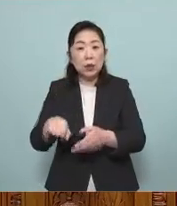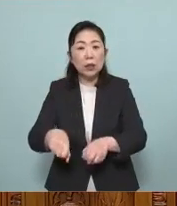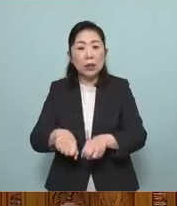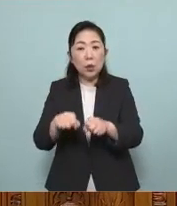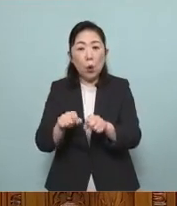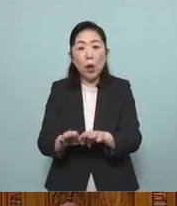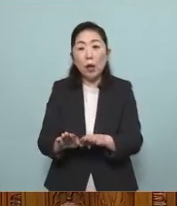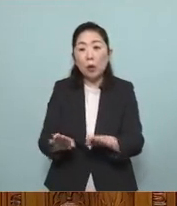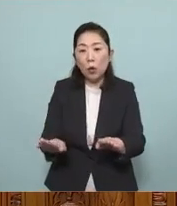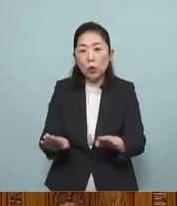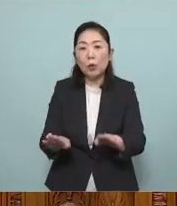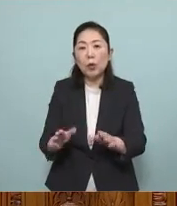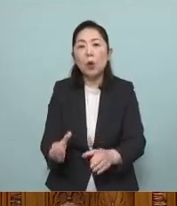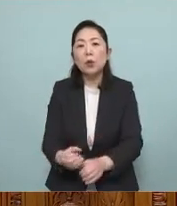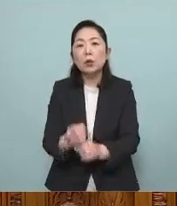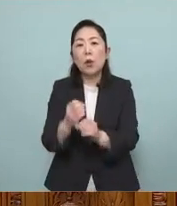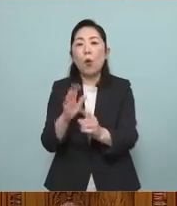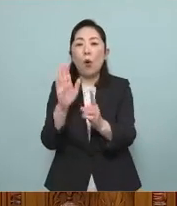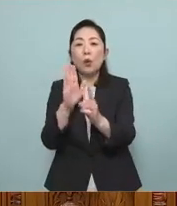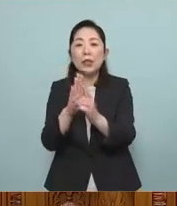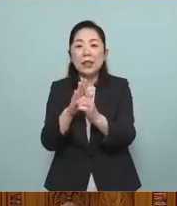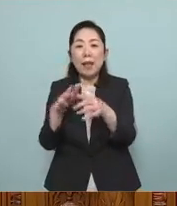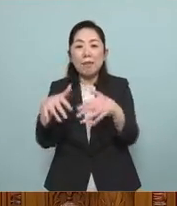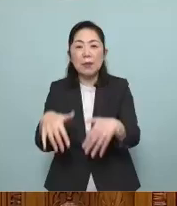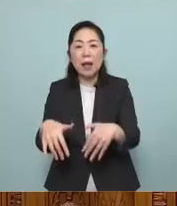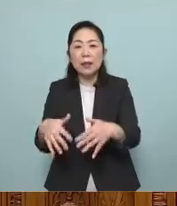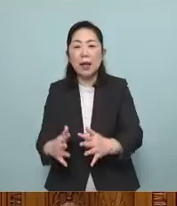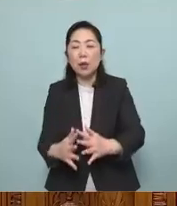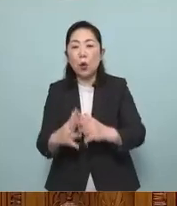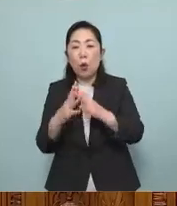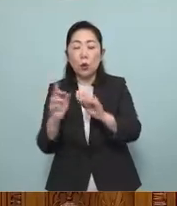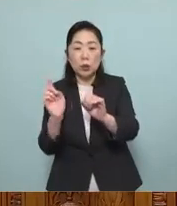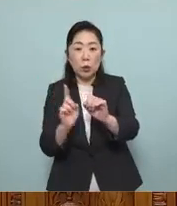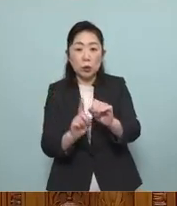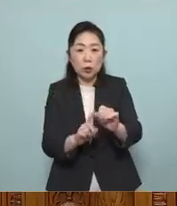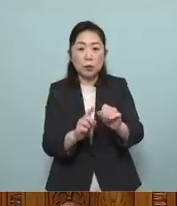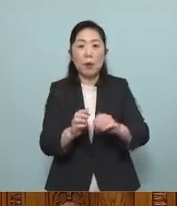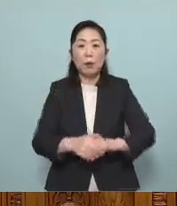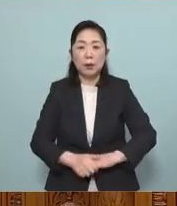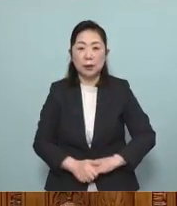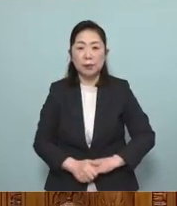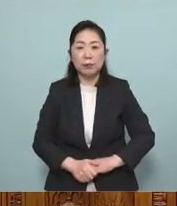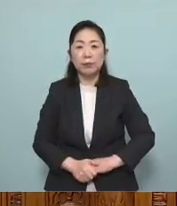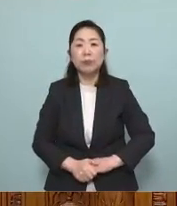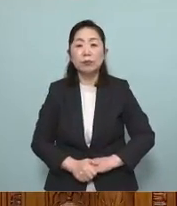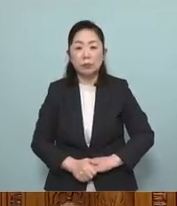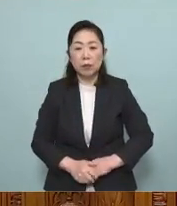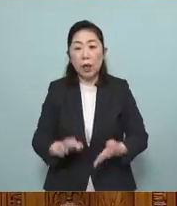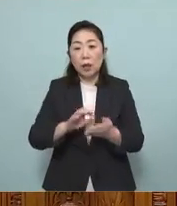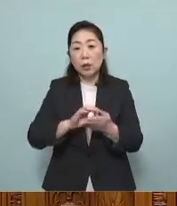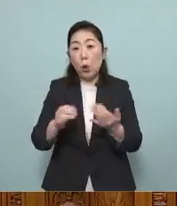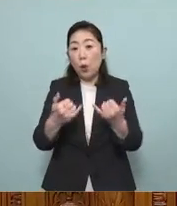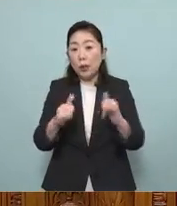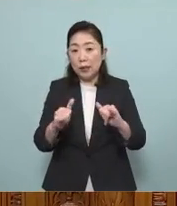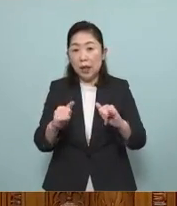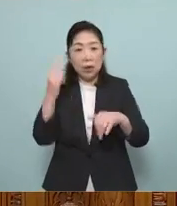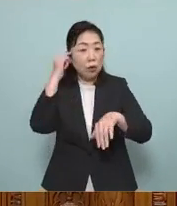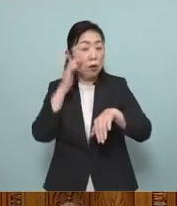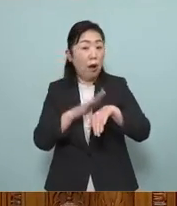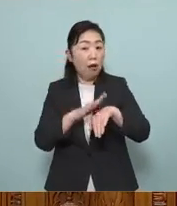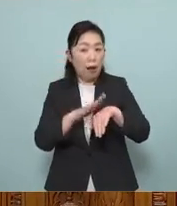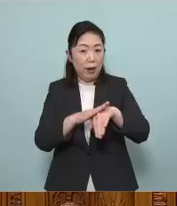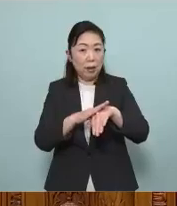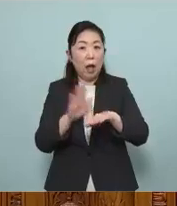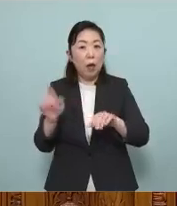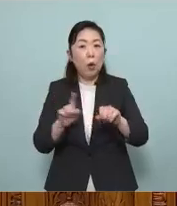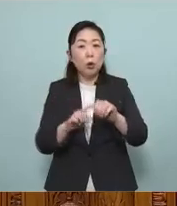への総合支援体制の構築を進めます。消費者という観点から、本年4月